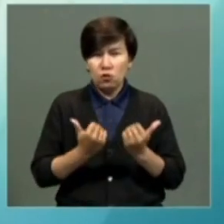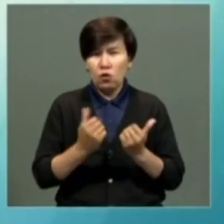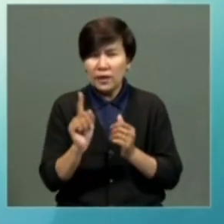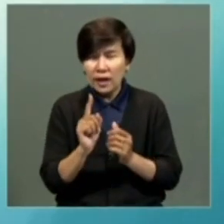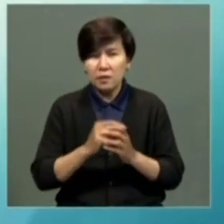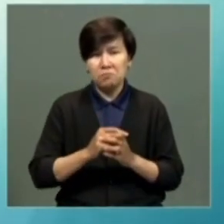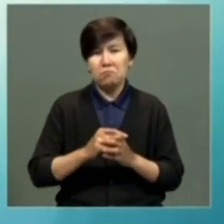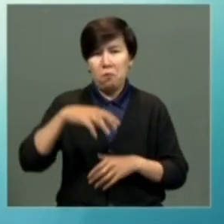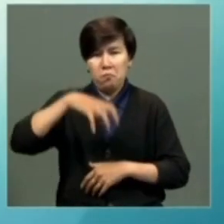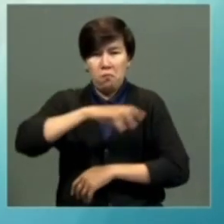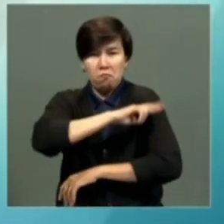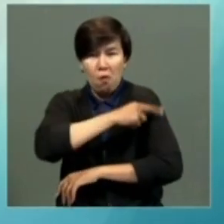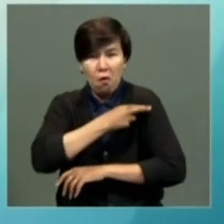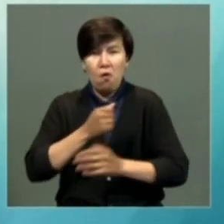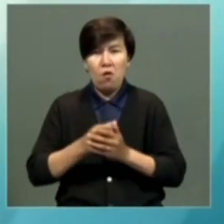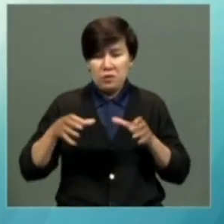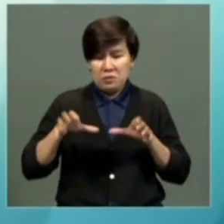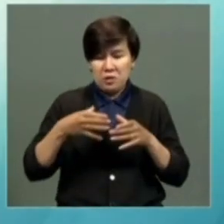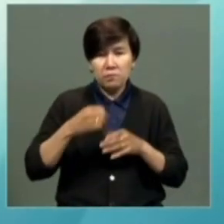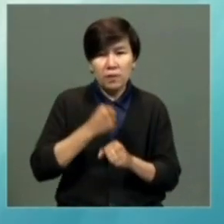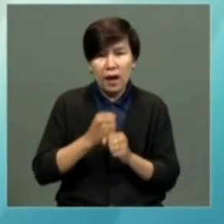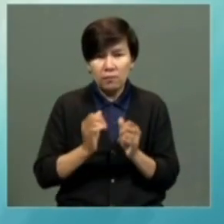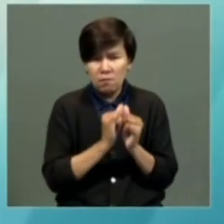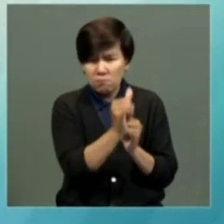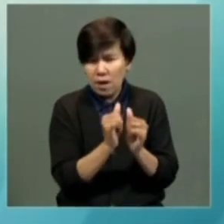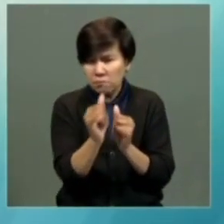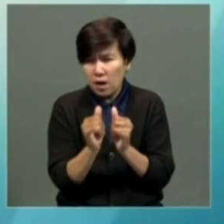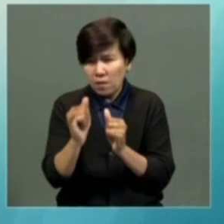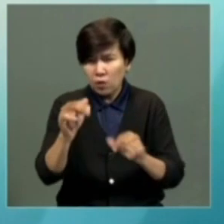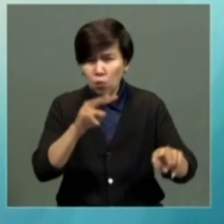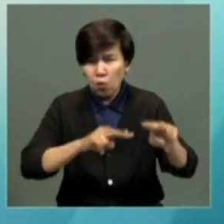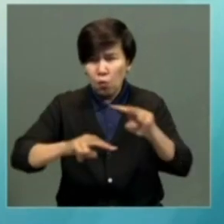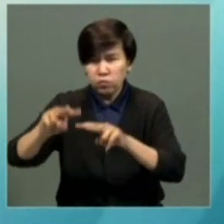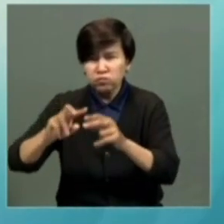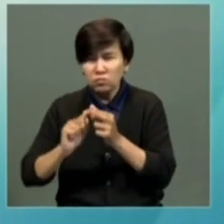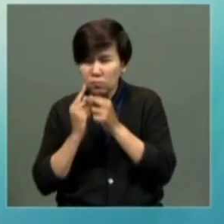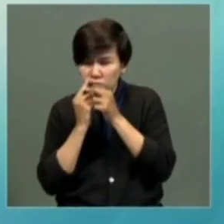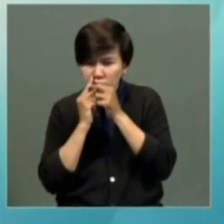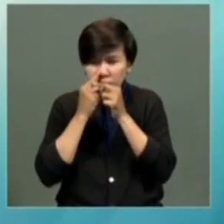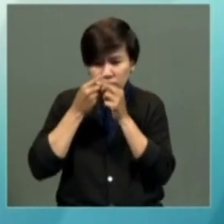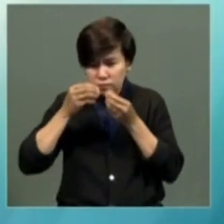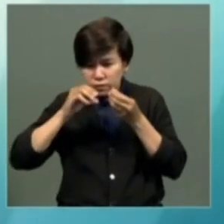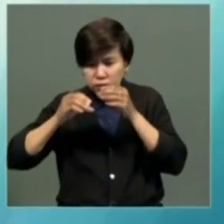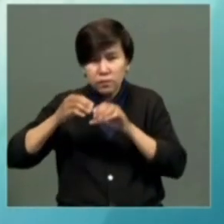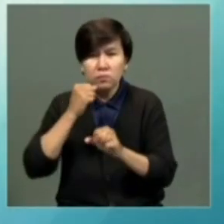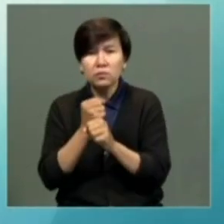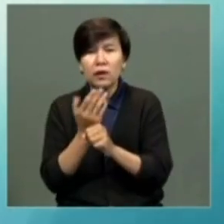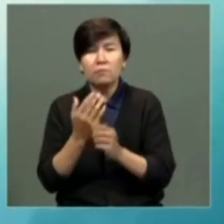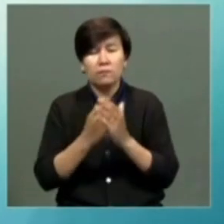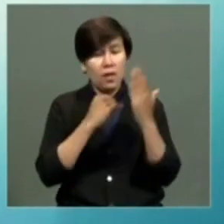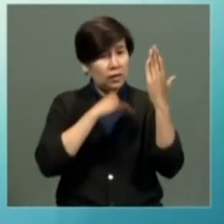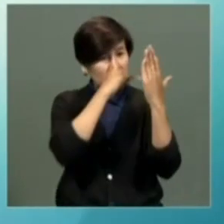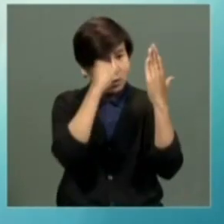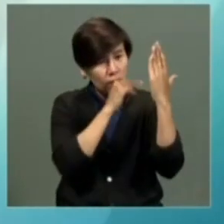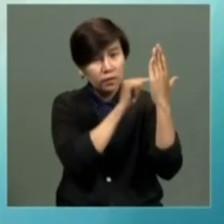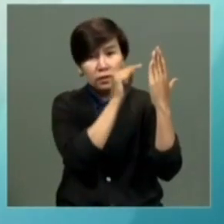ซึ่งอย่างที่บอกนำเรียนนะครับว่าน้อยลงน้อยลงทุกทีจะเห็นนะครับในจังหวัดต่างๆการแนว